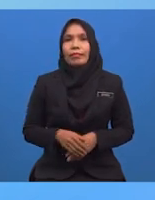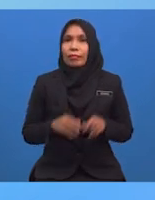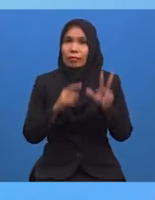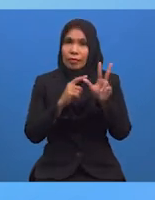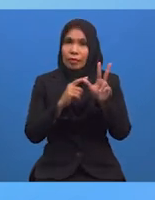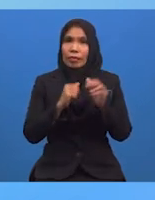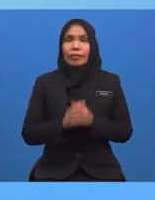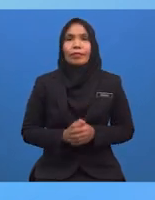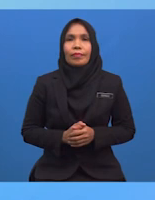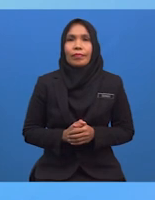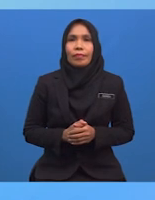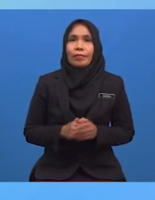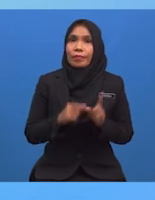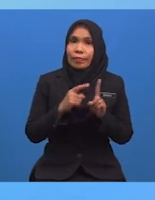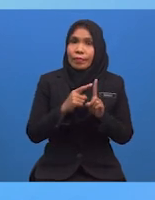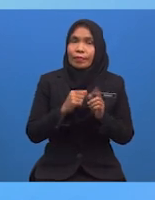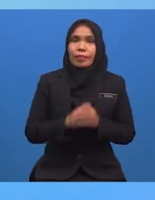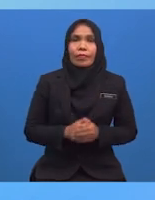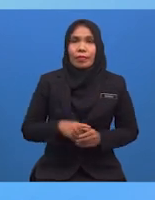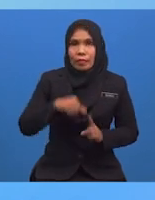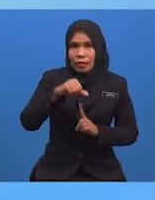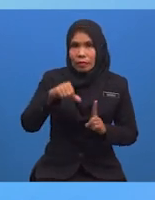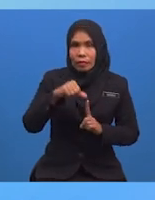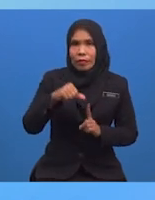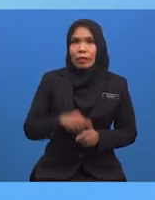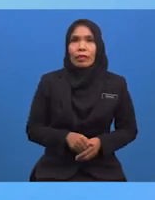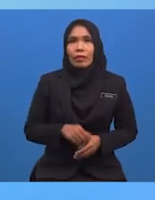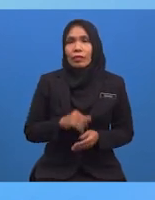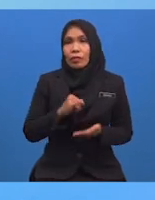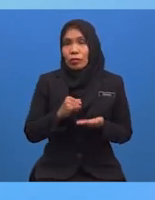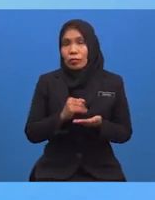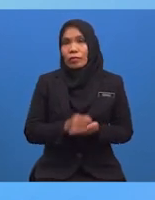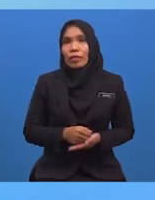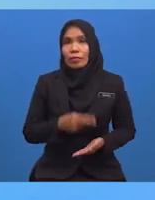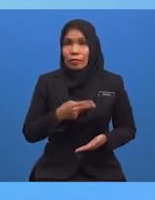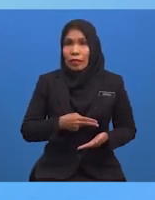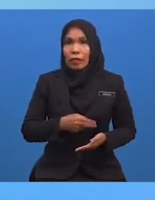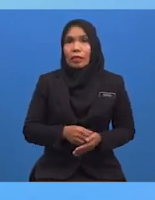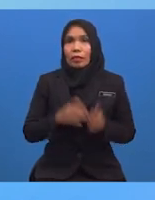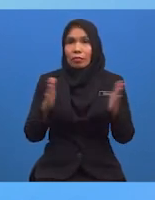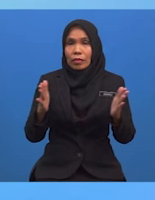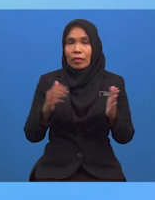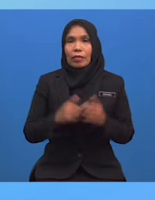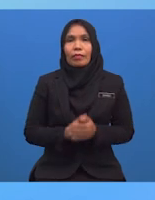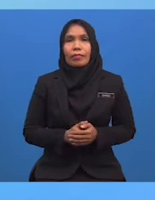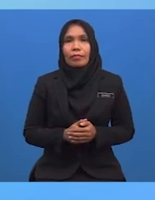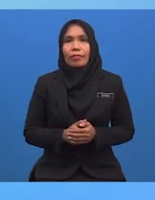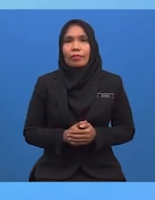Belanjawan lebihan ialah apabila jumlah hasil lebih besar daripada